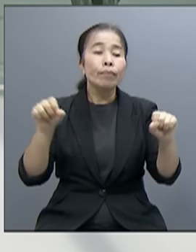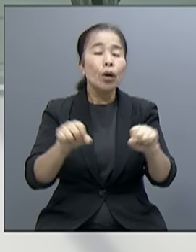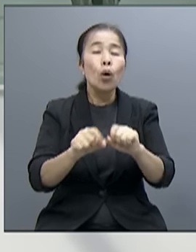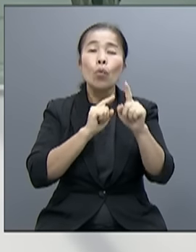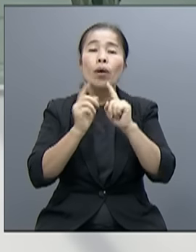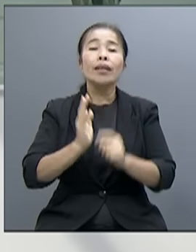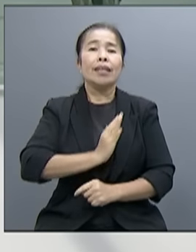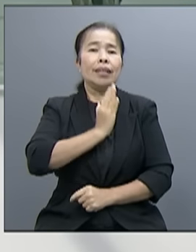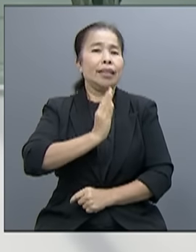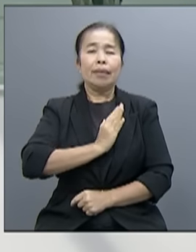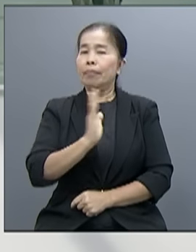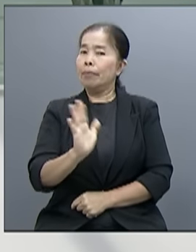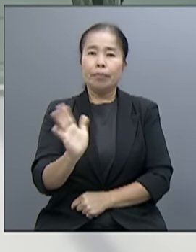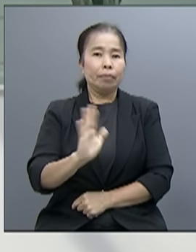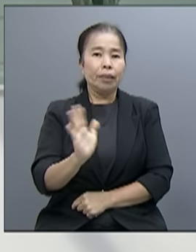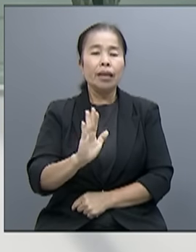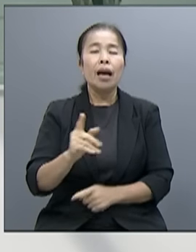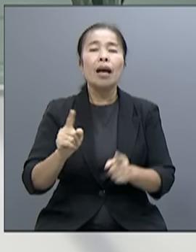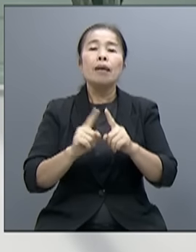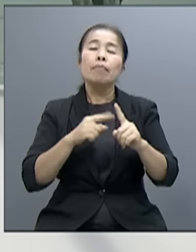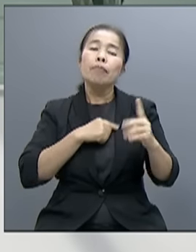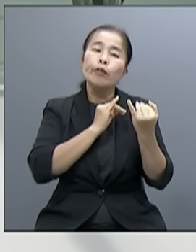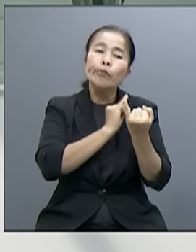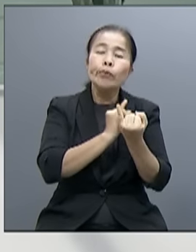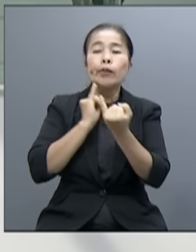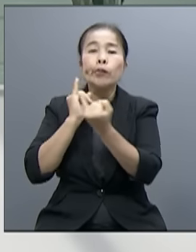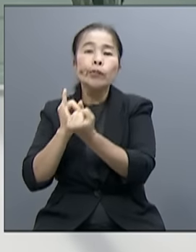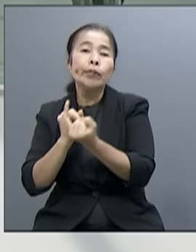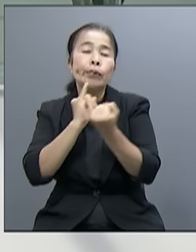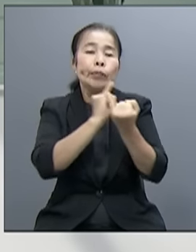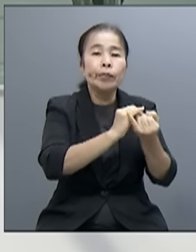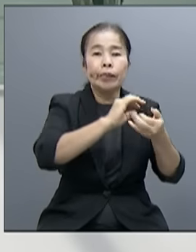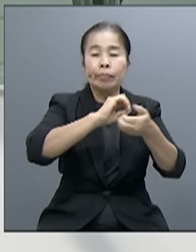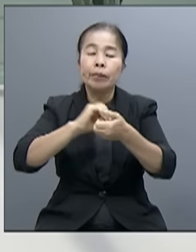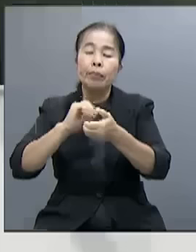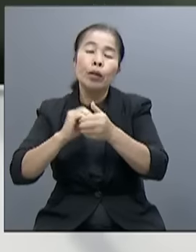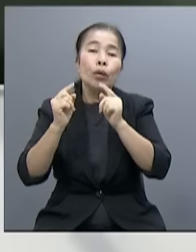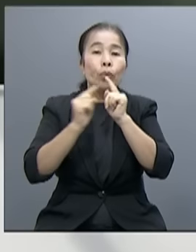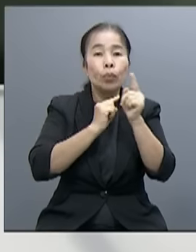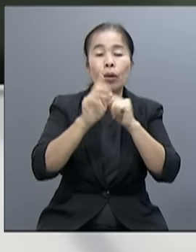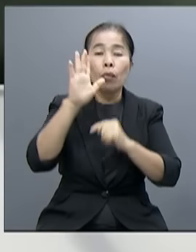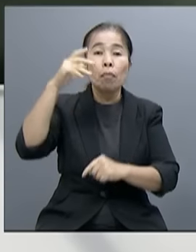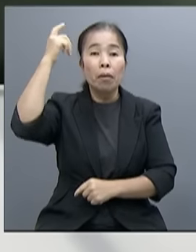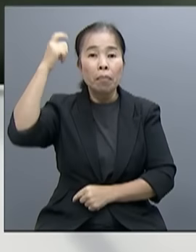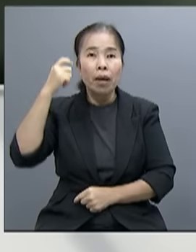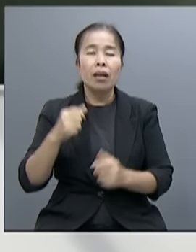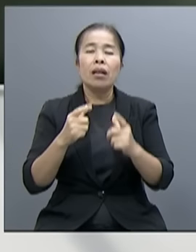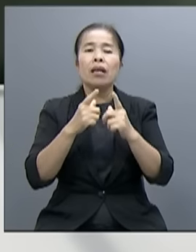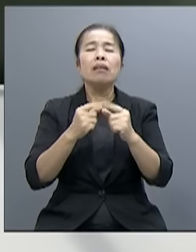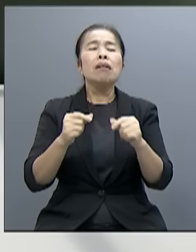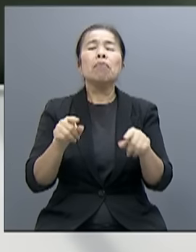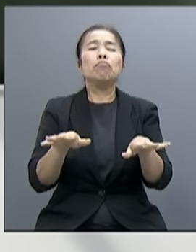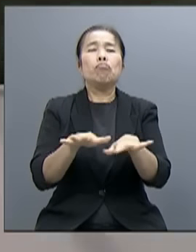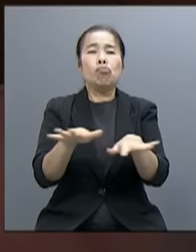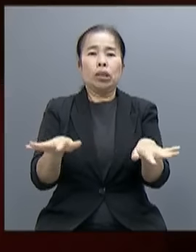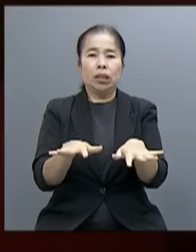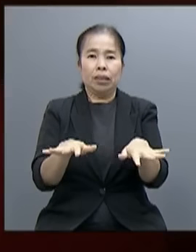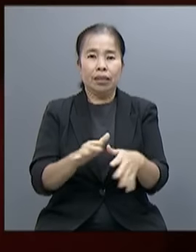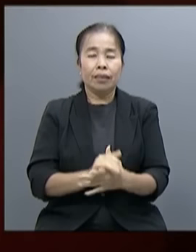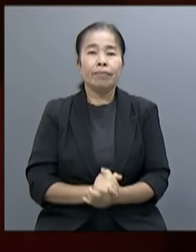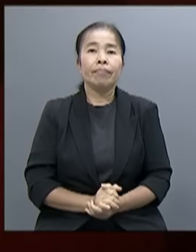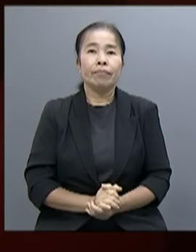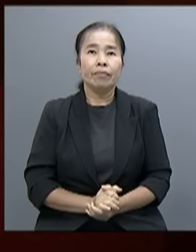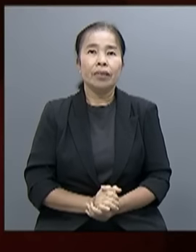ทางการคือลักษณะของการอาศัยสายสัมพันธ์เพื่อจัดการกับความขัดแย้งในเมียนมามันไม่ใช่เรื่องแปลกเลยค่ะ